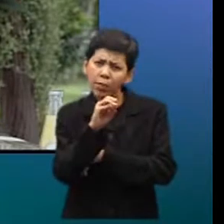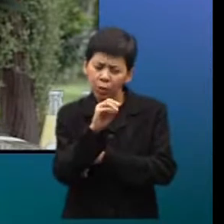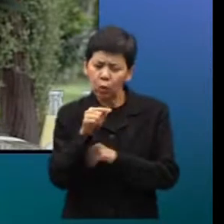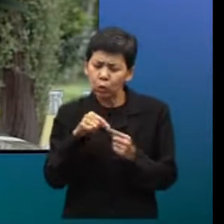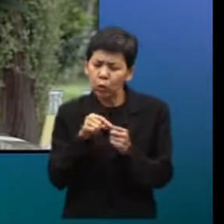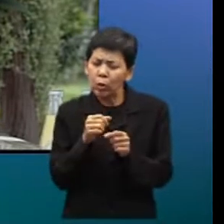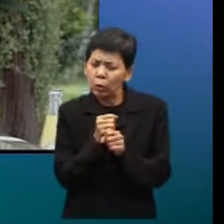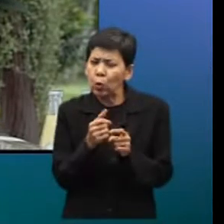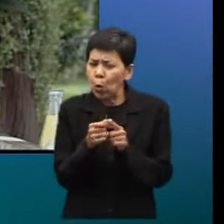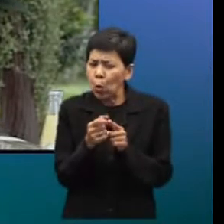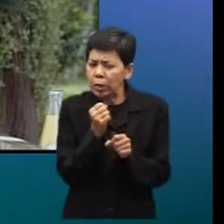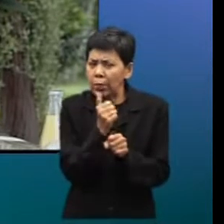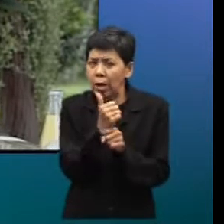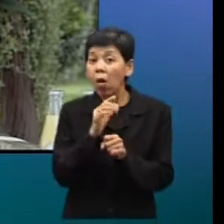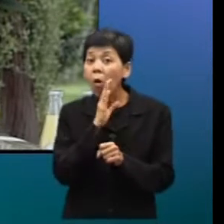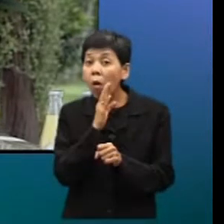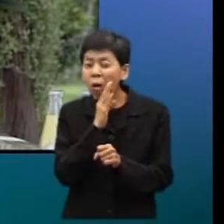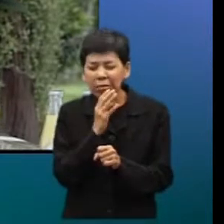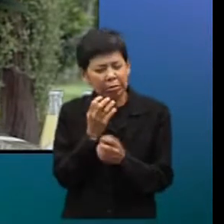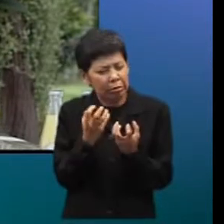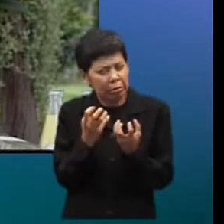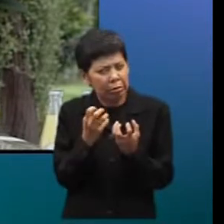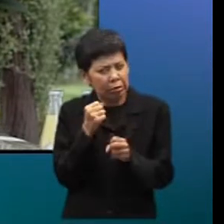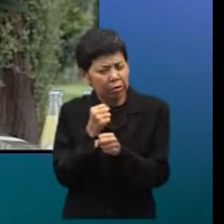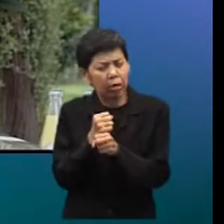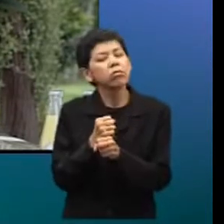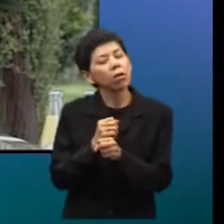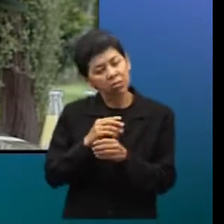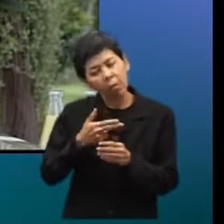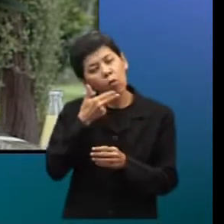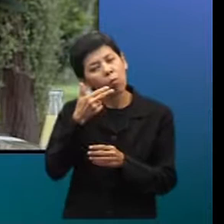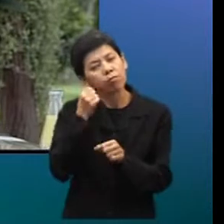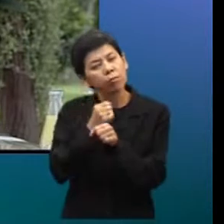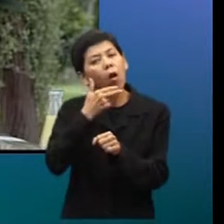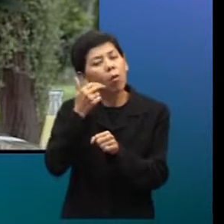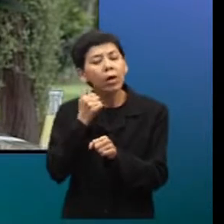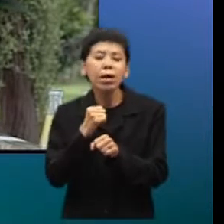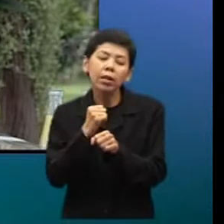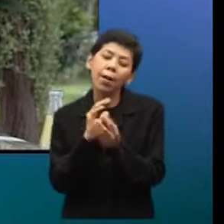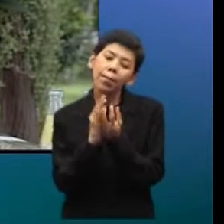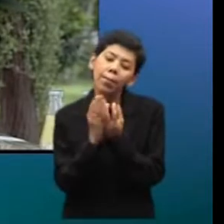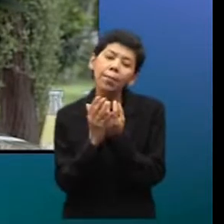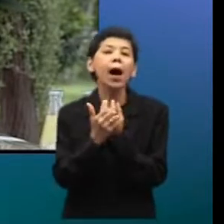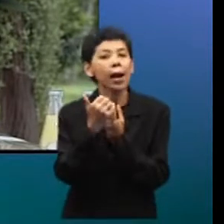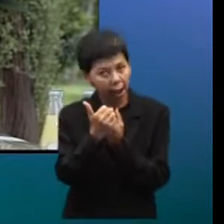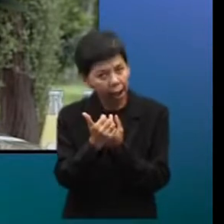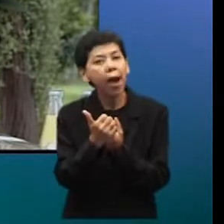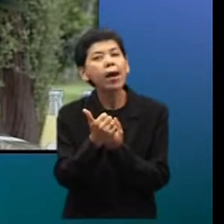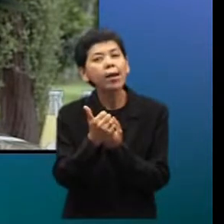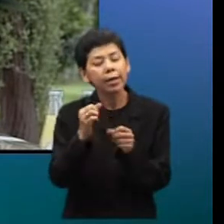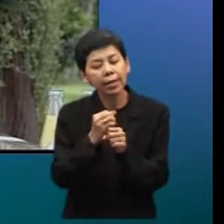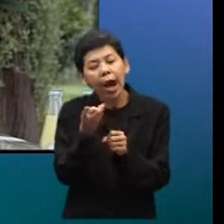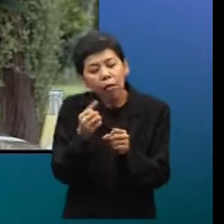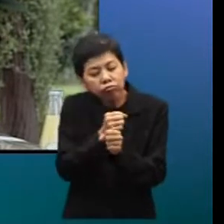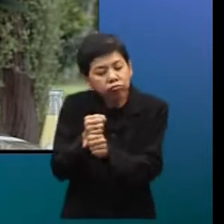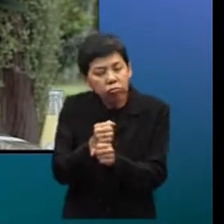ำนมอยู่นะคะส่วนถ้าเป็นแก่เราก็จะต้องมาทำขนมก็มาทำน้ำผักทำเป็นกายศาสตร์นะคะ